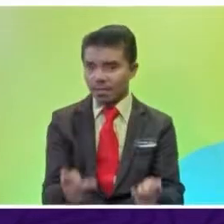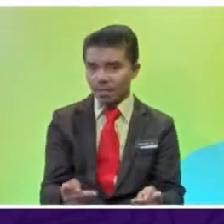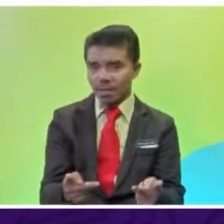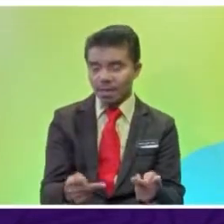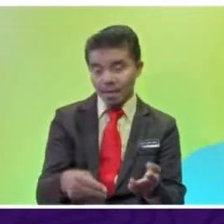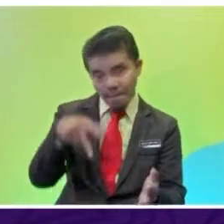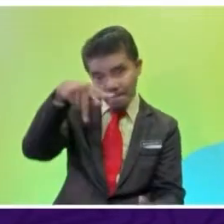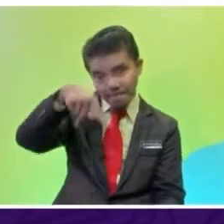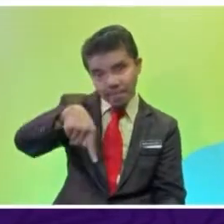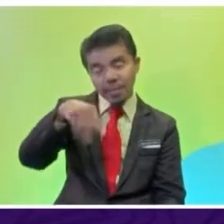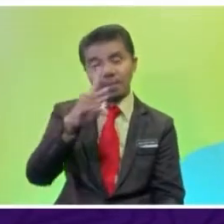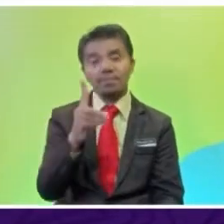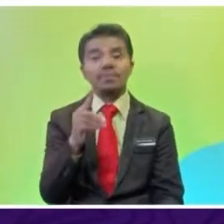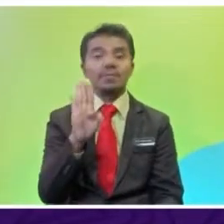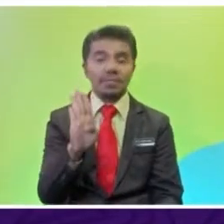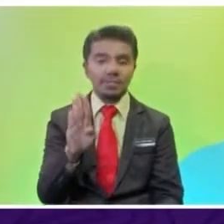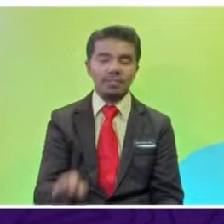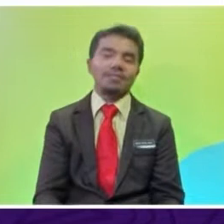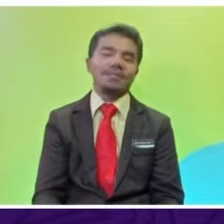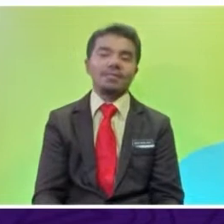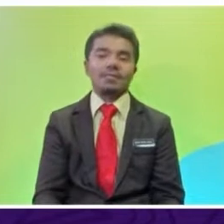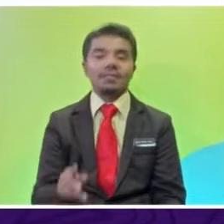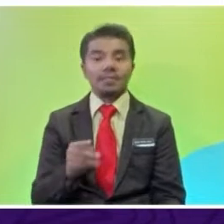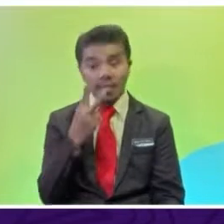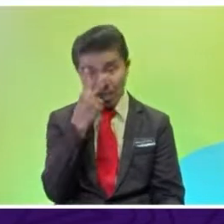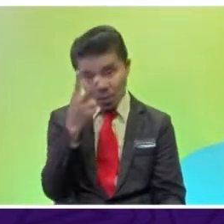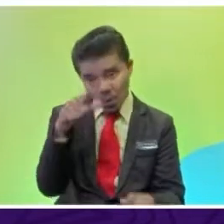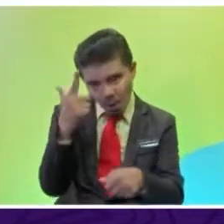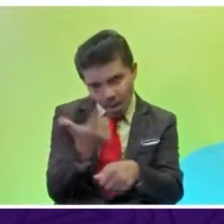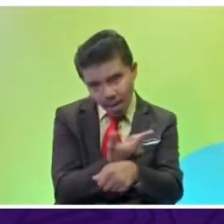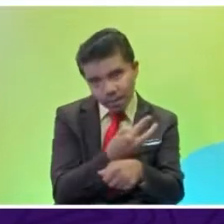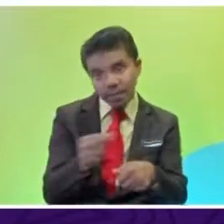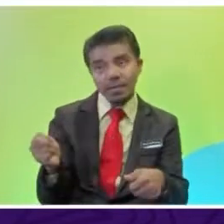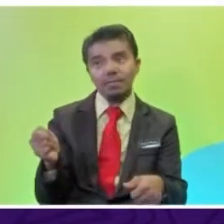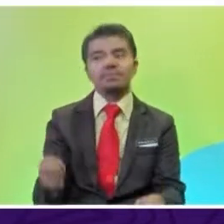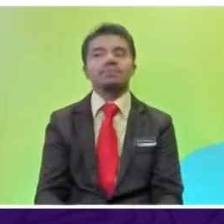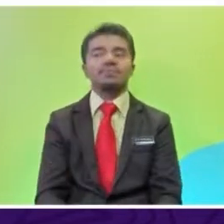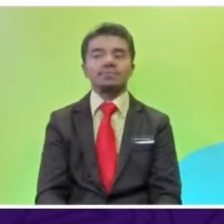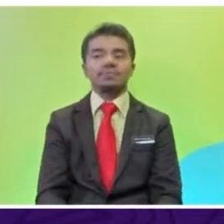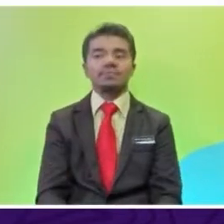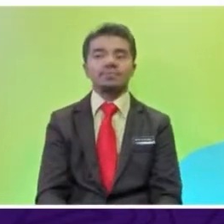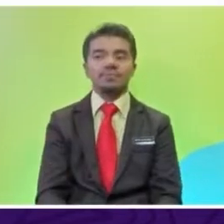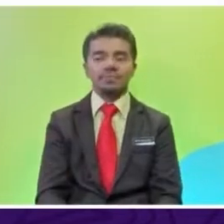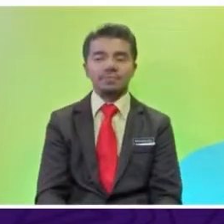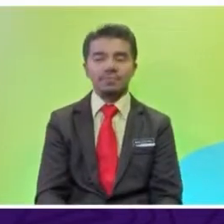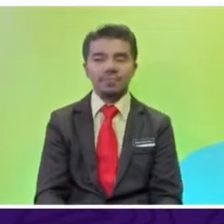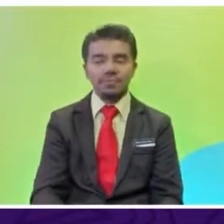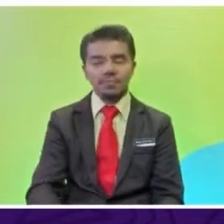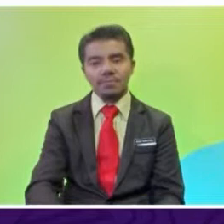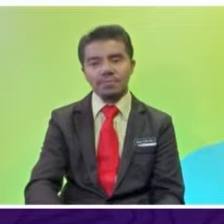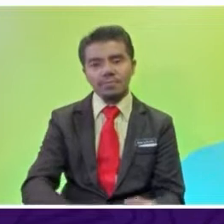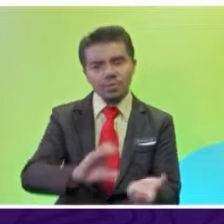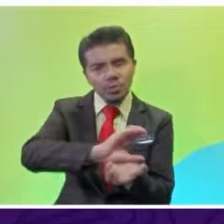dari segi latihan mereka yang mereka tulis yang kedua kita boleh lihat bagaimana mereka mencipta peta Minda yang kreatif